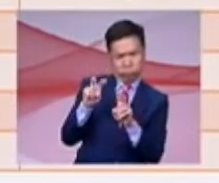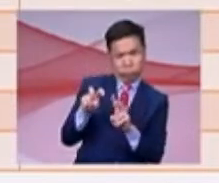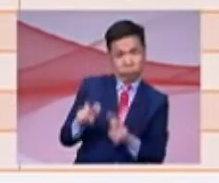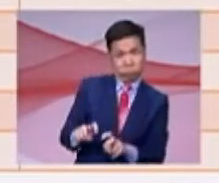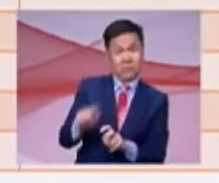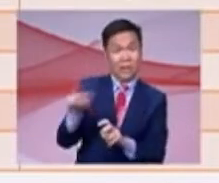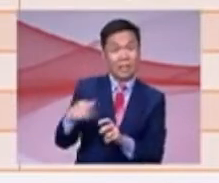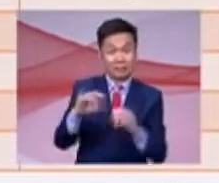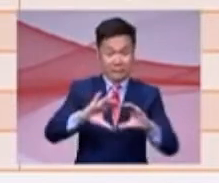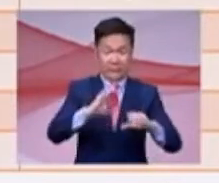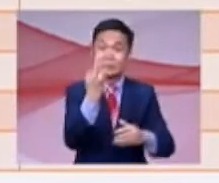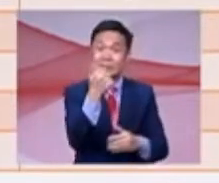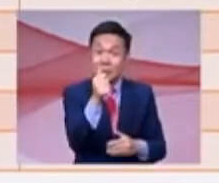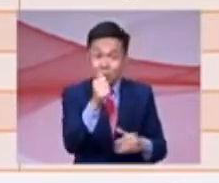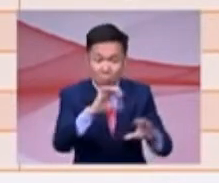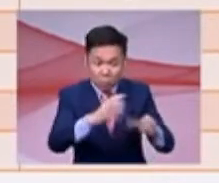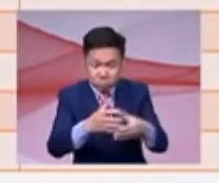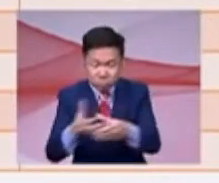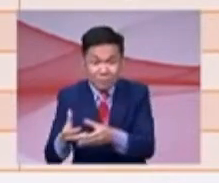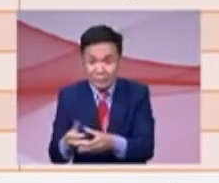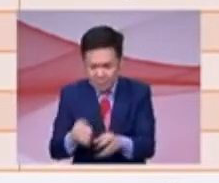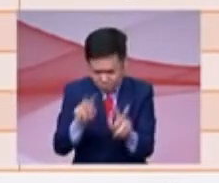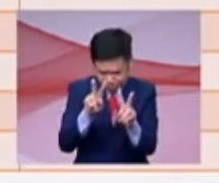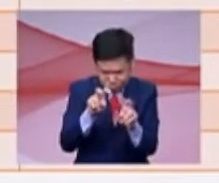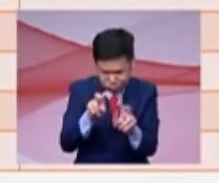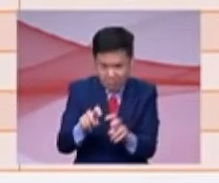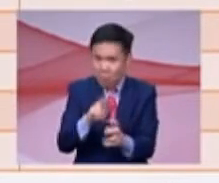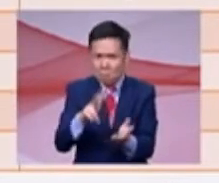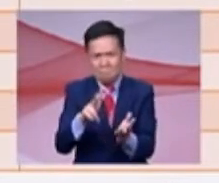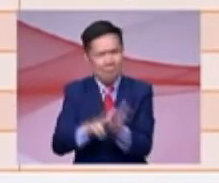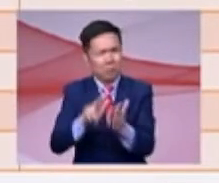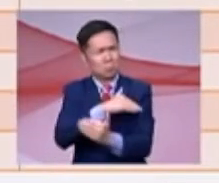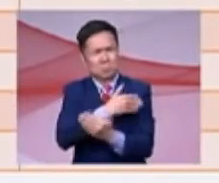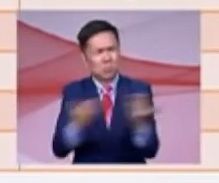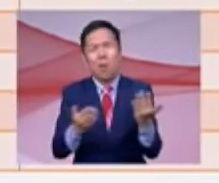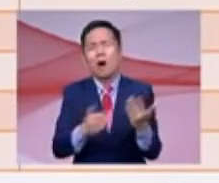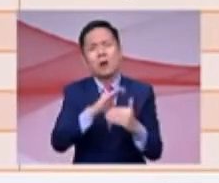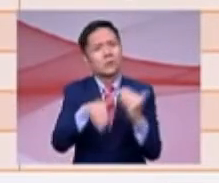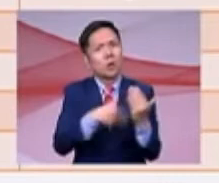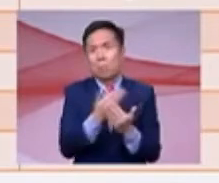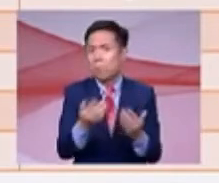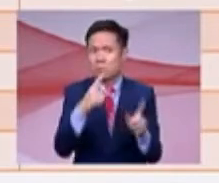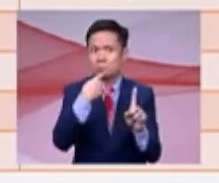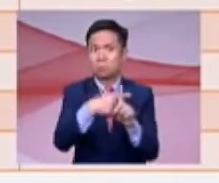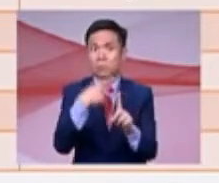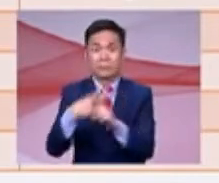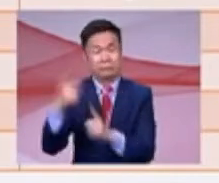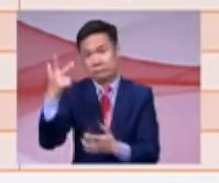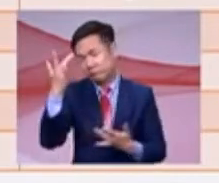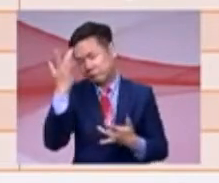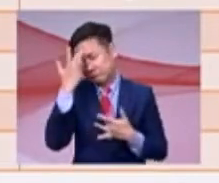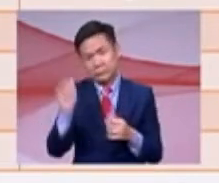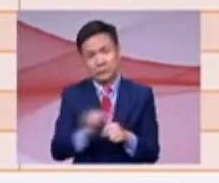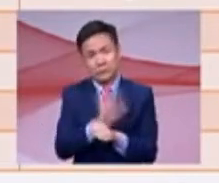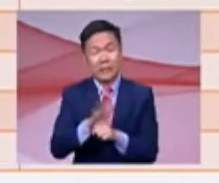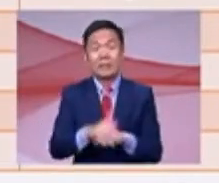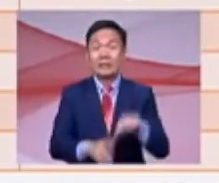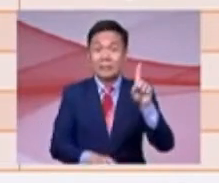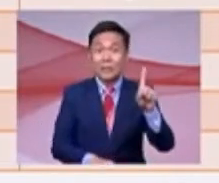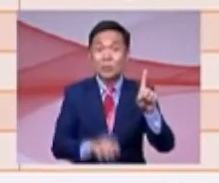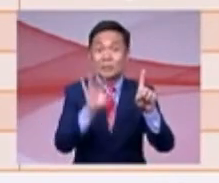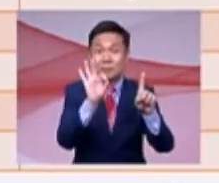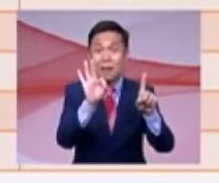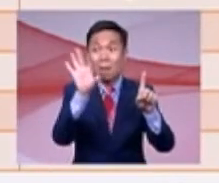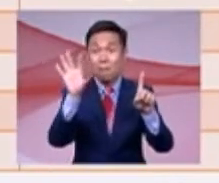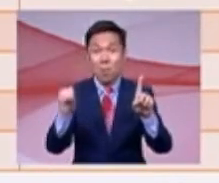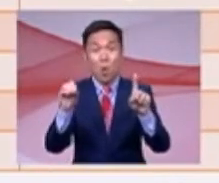kepada kluster ini dan ke 10 sampel adalah positif. Setakat ini jumlah kes yang dikesan ialah 190